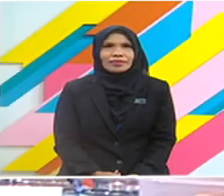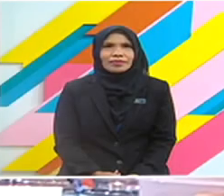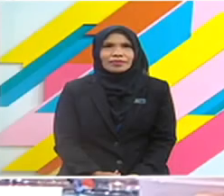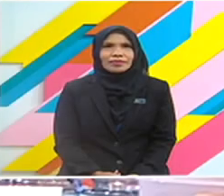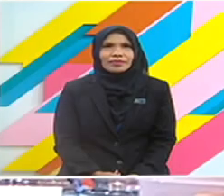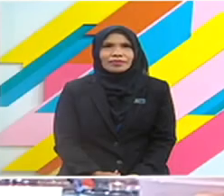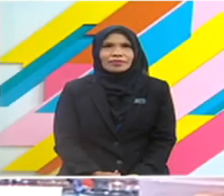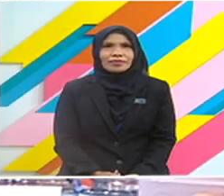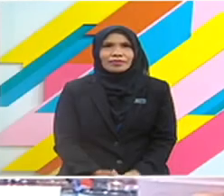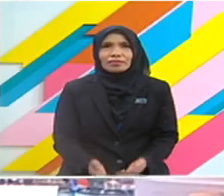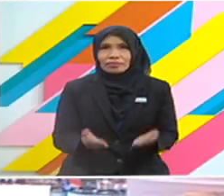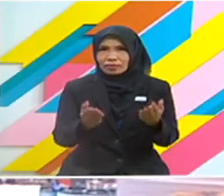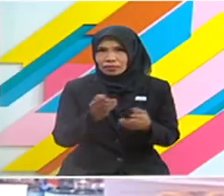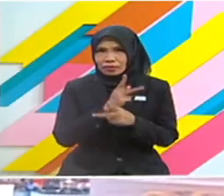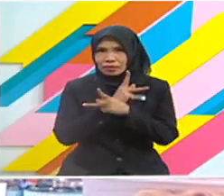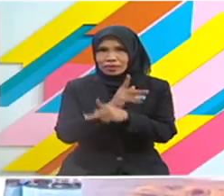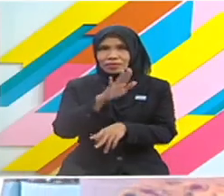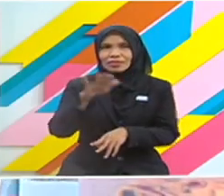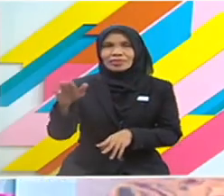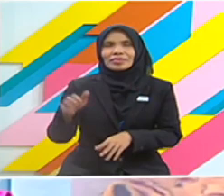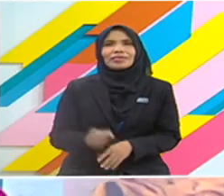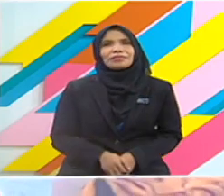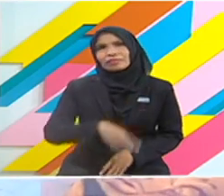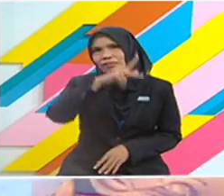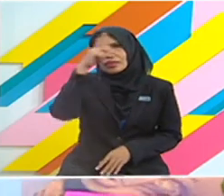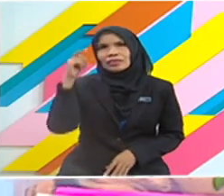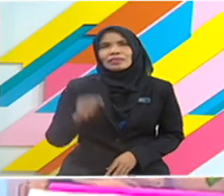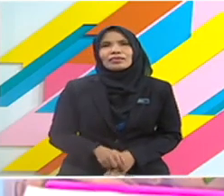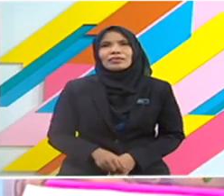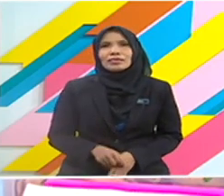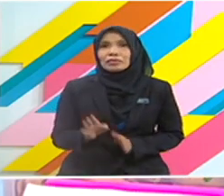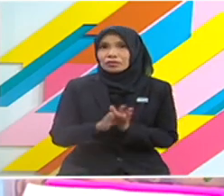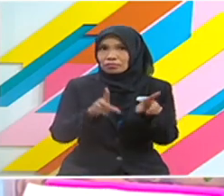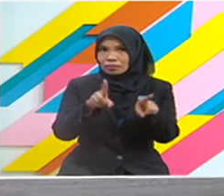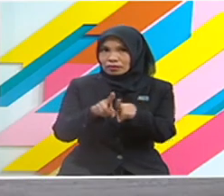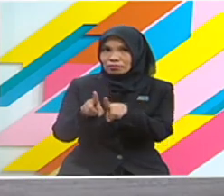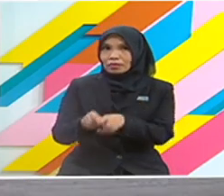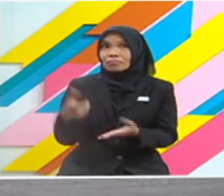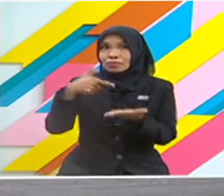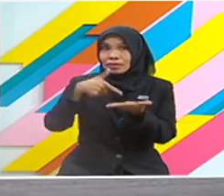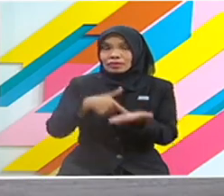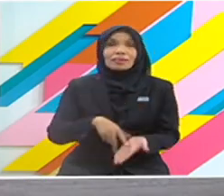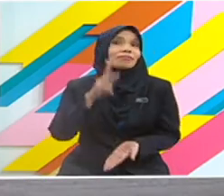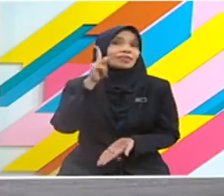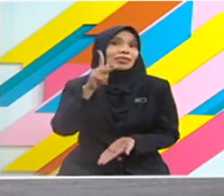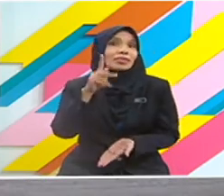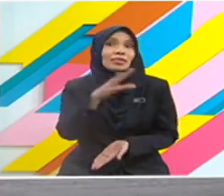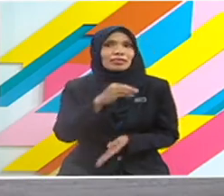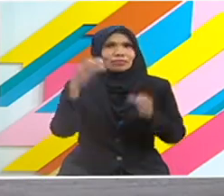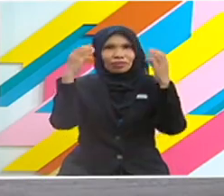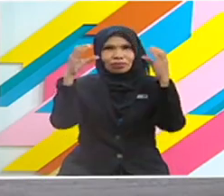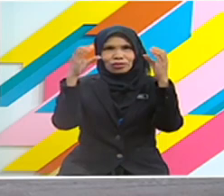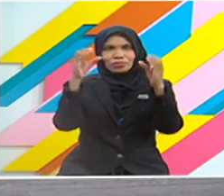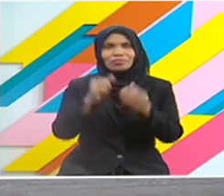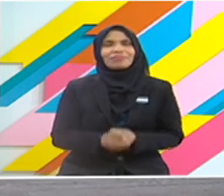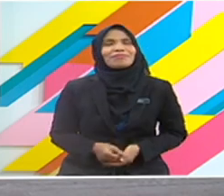Terima kasih adik-adik kerana masih lagi bersama Kak Rina dan juga bersama Cikgu Su dan juga Cikgu Syaira dalam Mahir